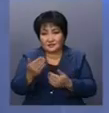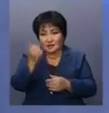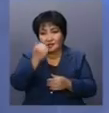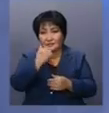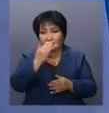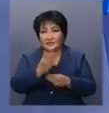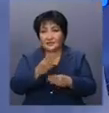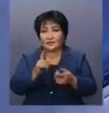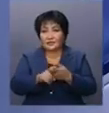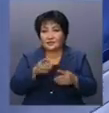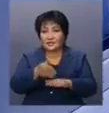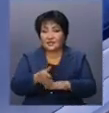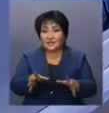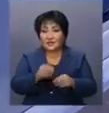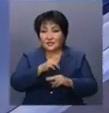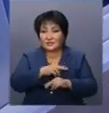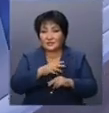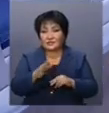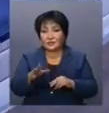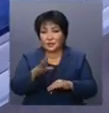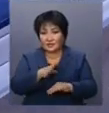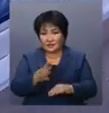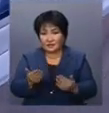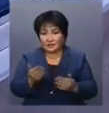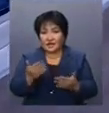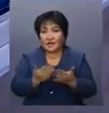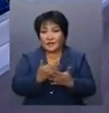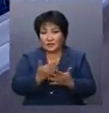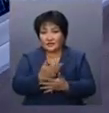тікелей байланысқа шыққан әріптесім Өмір Әнуарбек болатын, ал біз хабарымызды одан әрі жалғастырамыз.